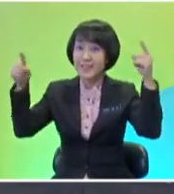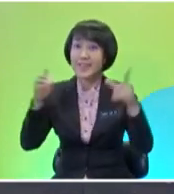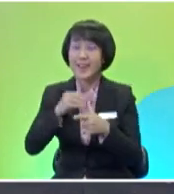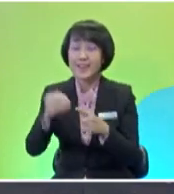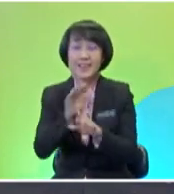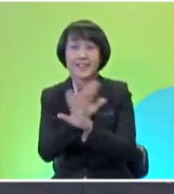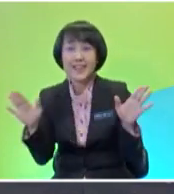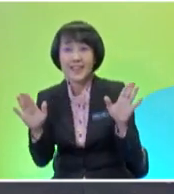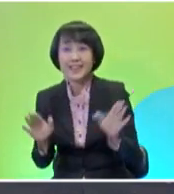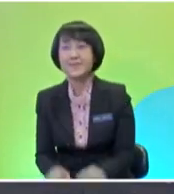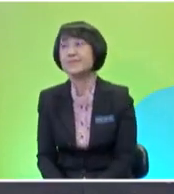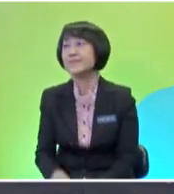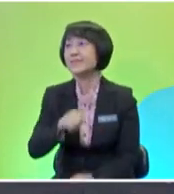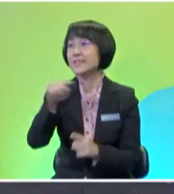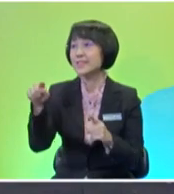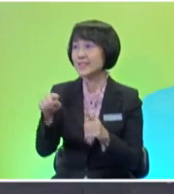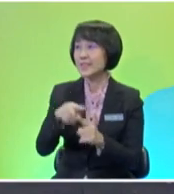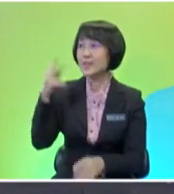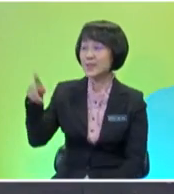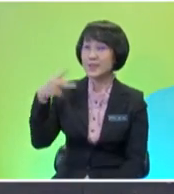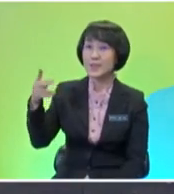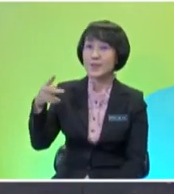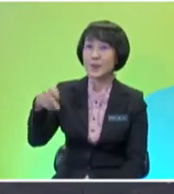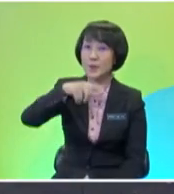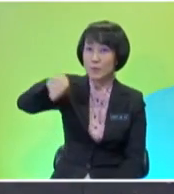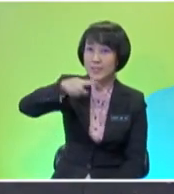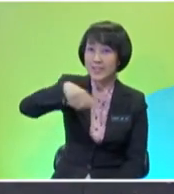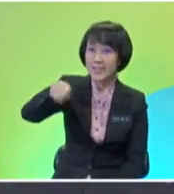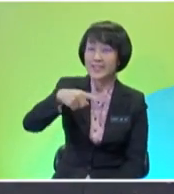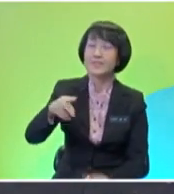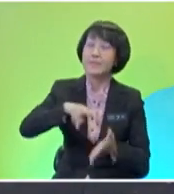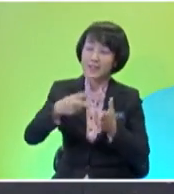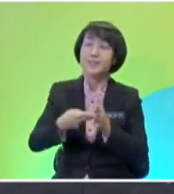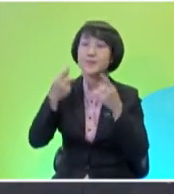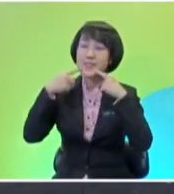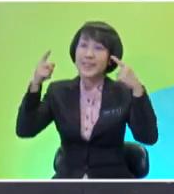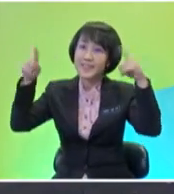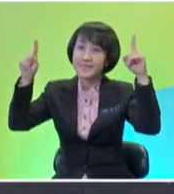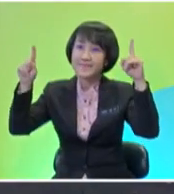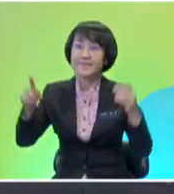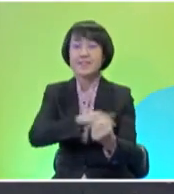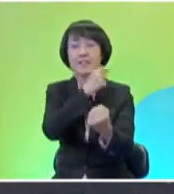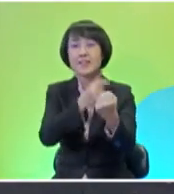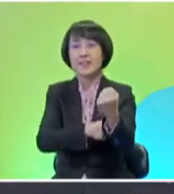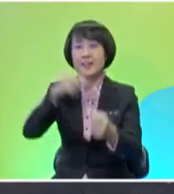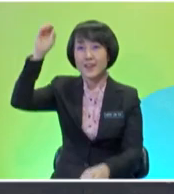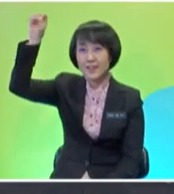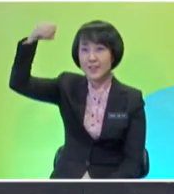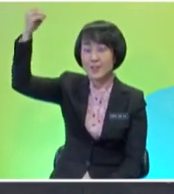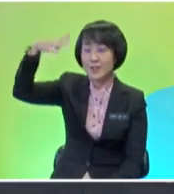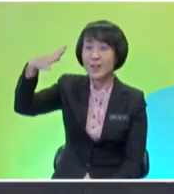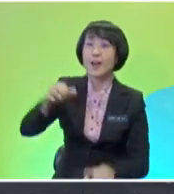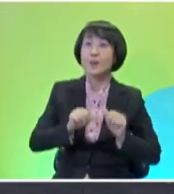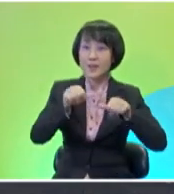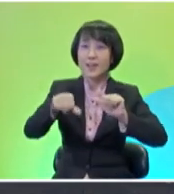kita buat hari ini? Okey, bila kipas tu berpusing, okey, maksudnya berjayalah. Okey, okay, bila tenaga solar tu dah diserap di sini dan dapat mengalirkan arus